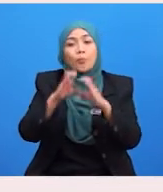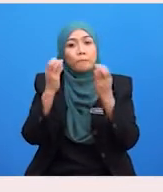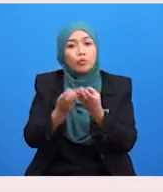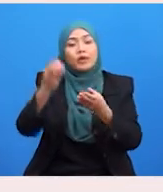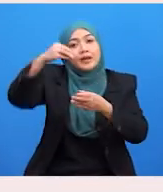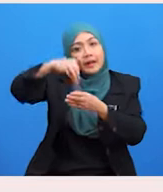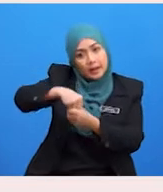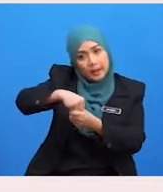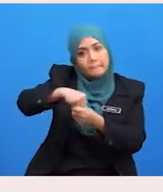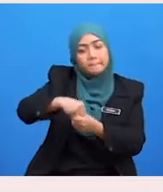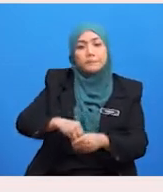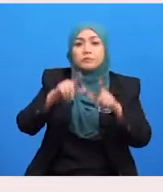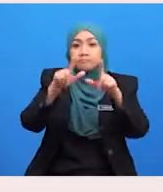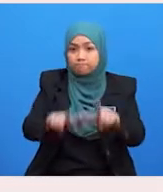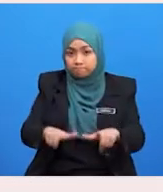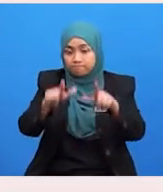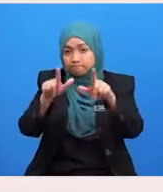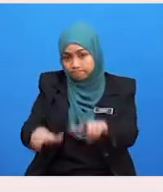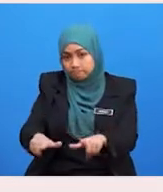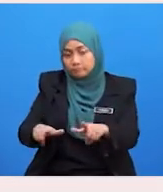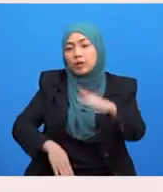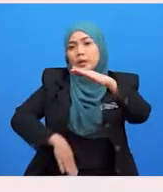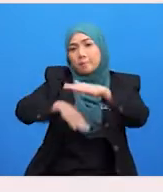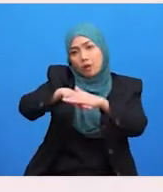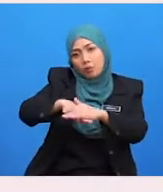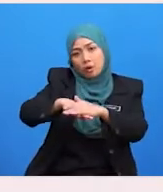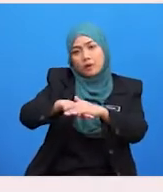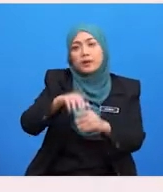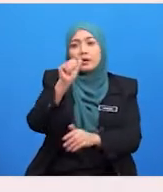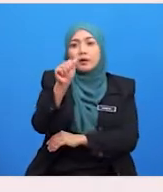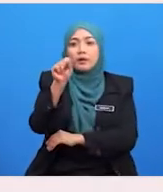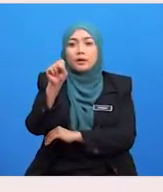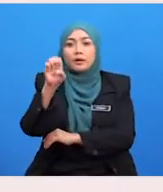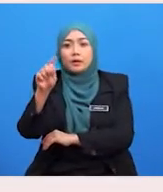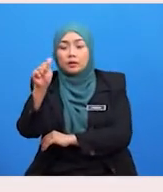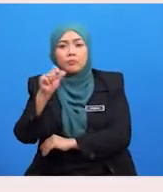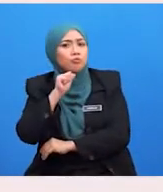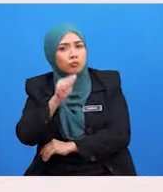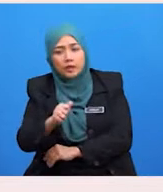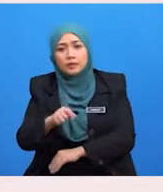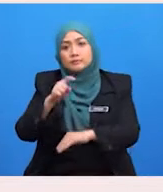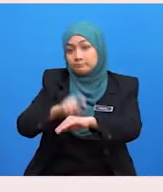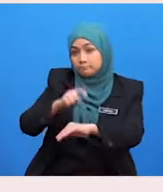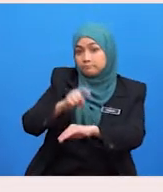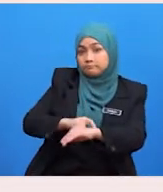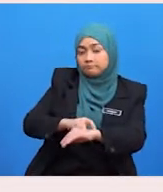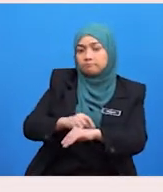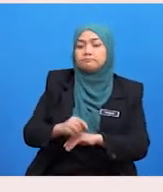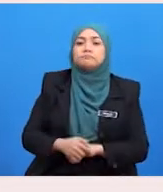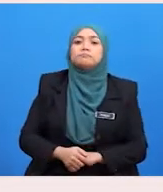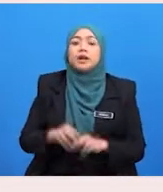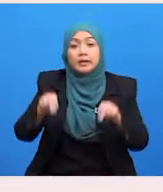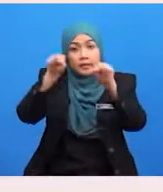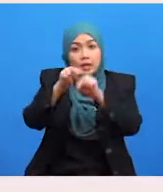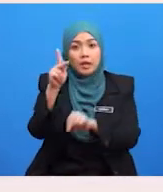dalam penyata kedudukan kewangan di bawah komponen aset bukan semasa. Kenderaan